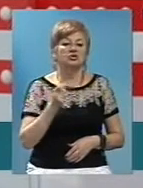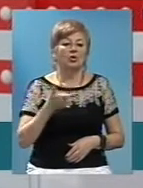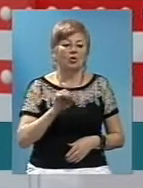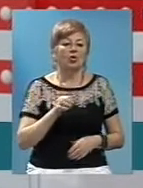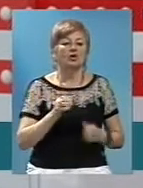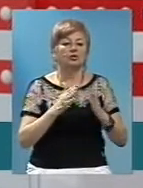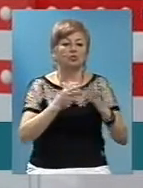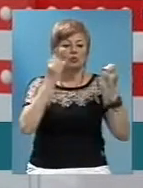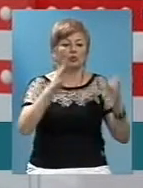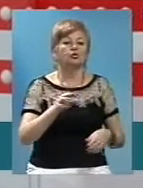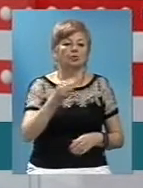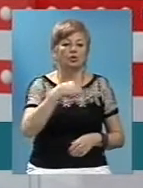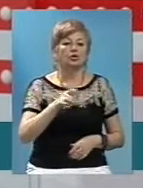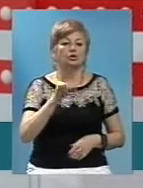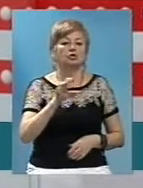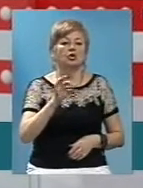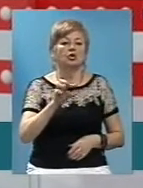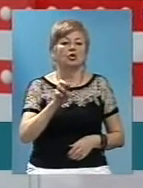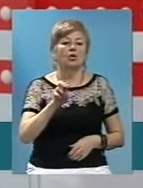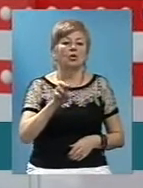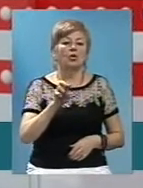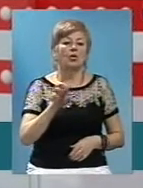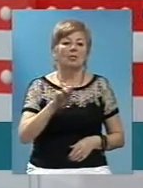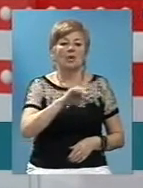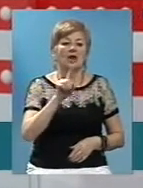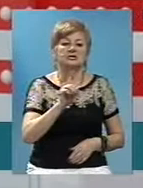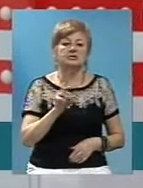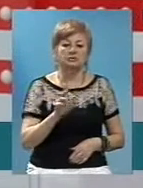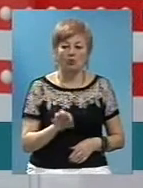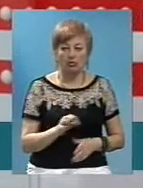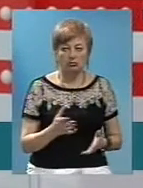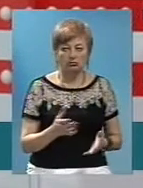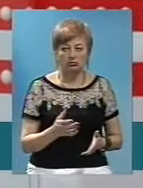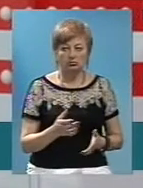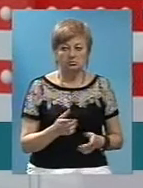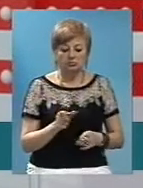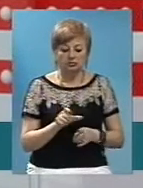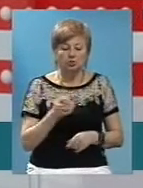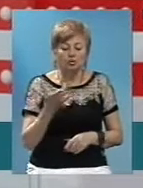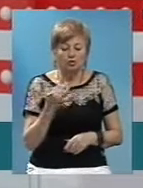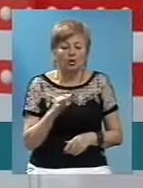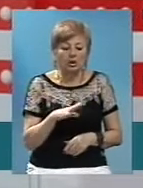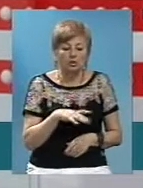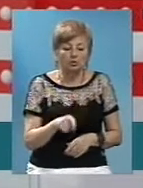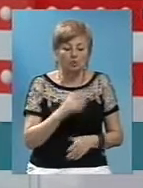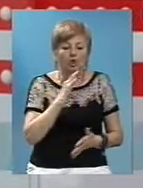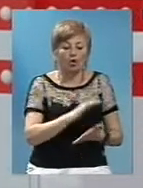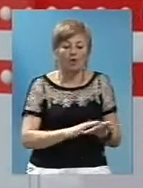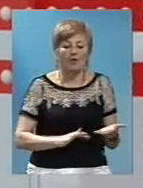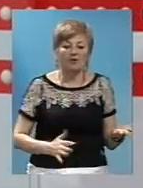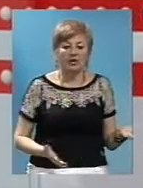Дроб'язко. Ну, просто, студент, це якраз ну, це просто жахливо, скільки тут крові, скільки тут крові.